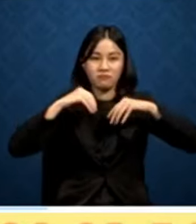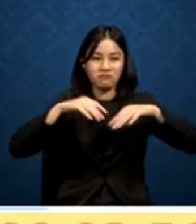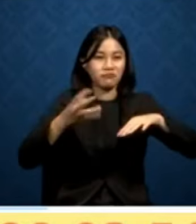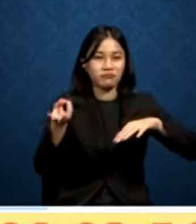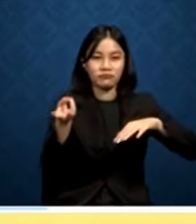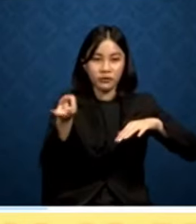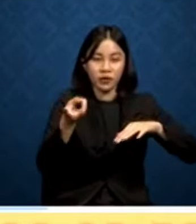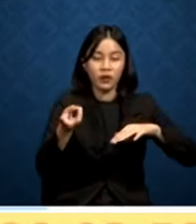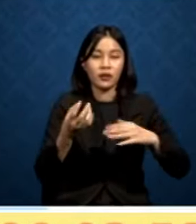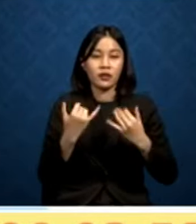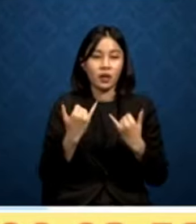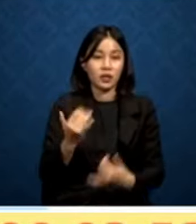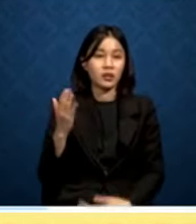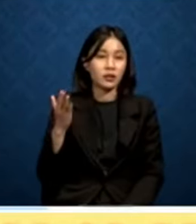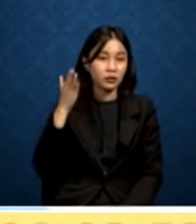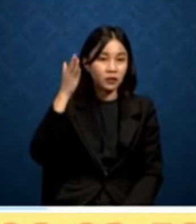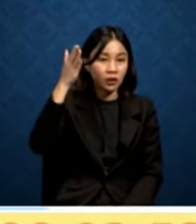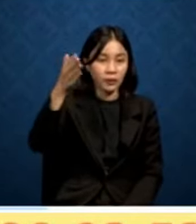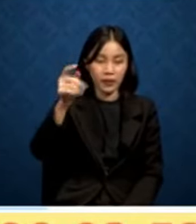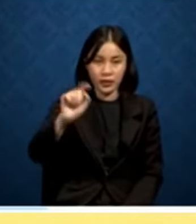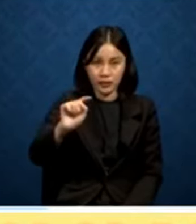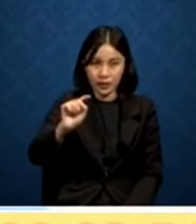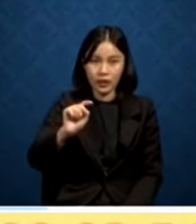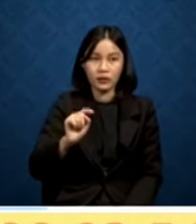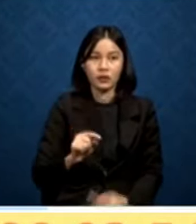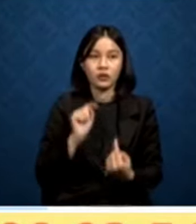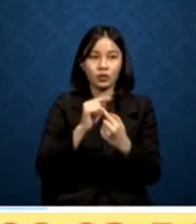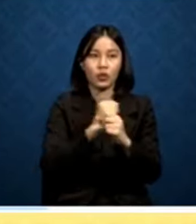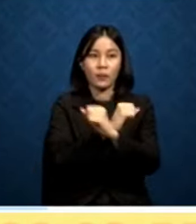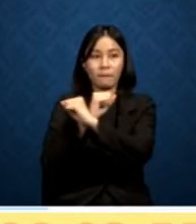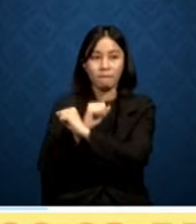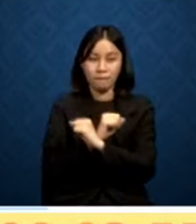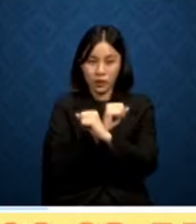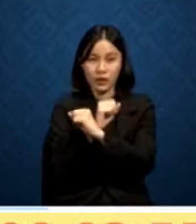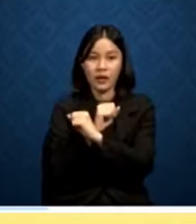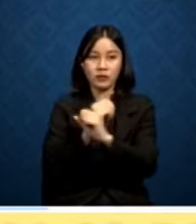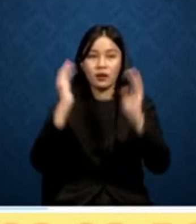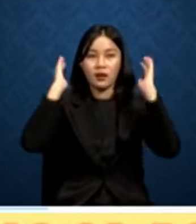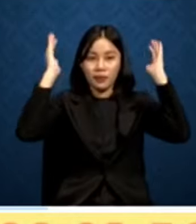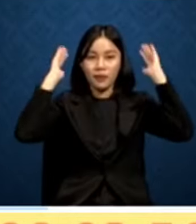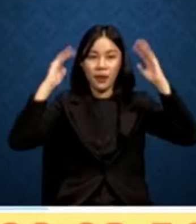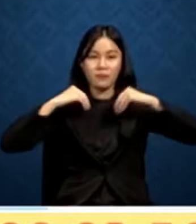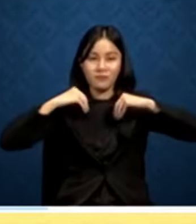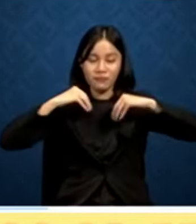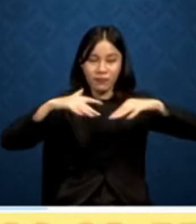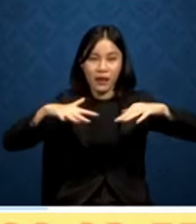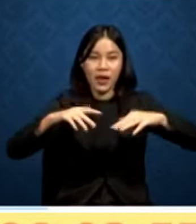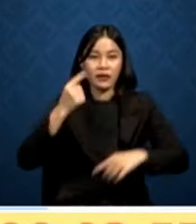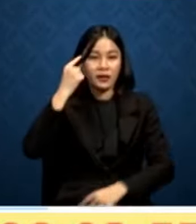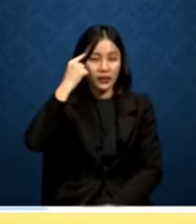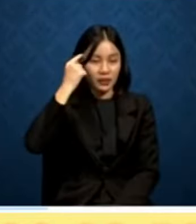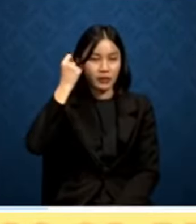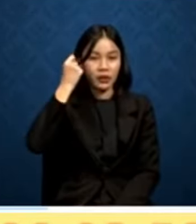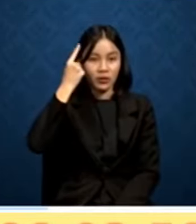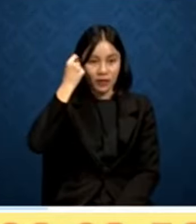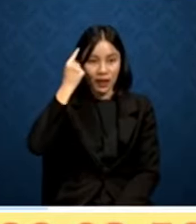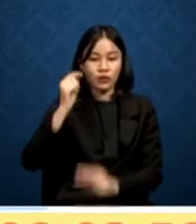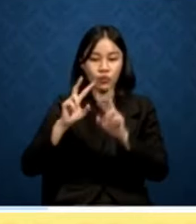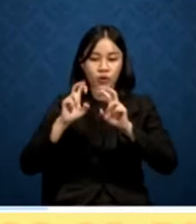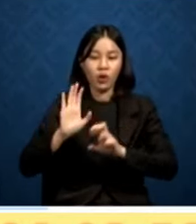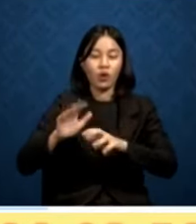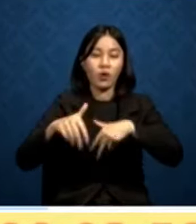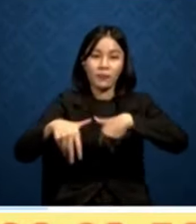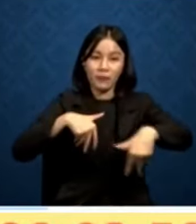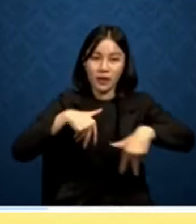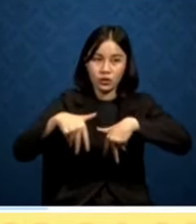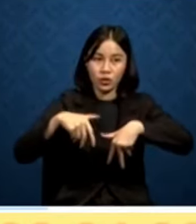คดวต่อเป็นนี้ การที่จะเป็เชิงระ hospital เคิลุสร้ความตอนนกรู้ใหกพ้าประชาชนไมให